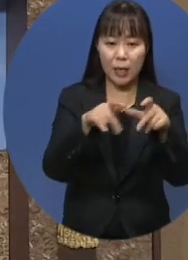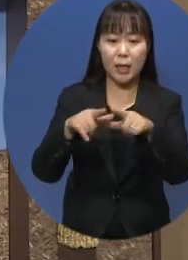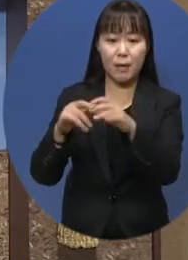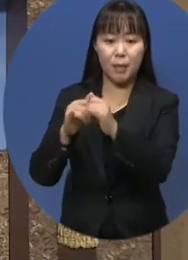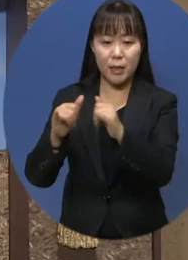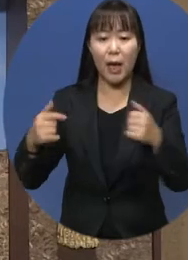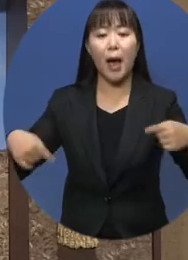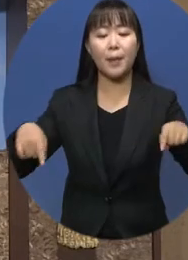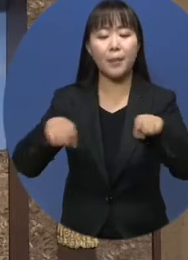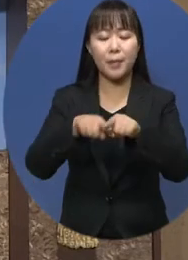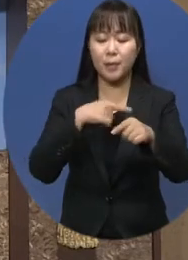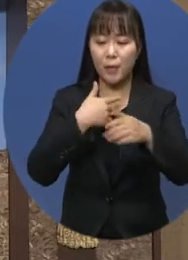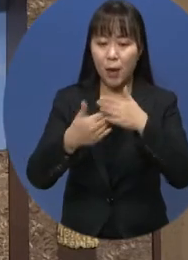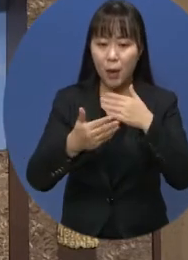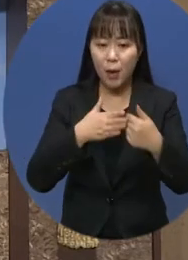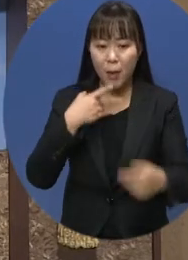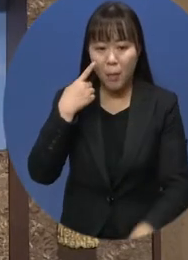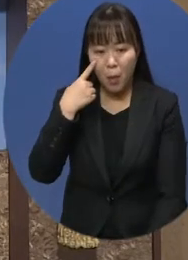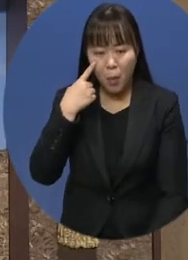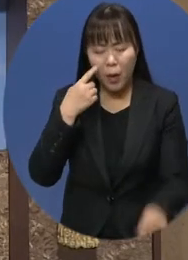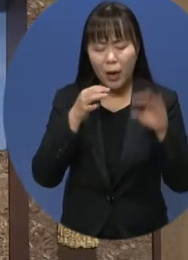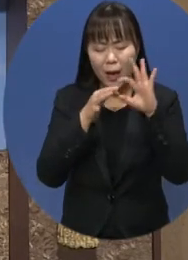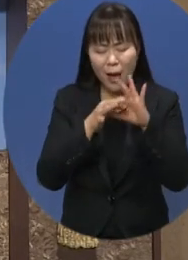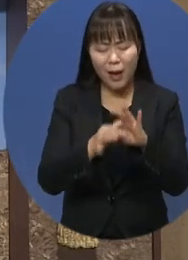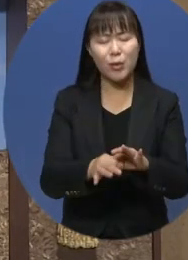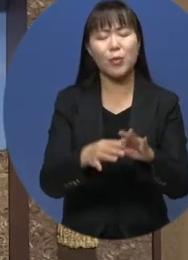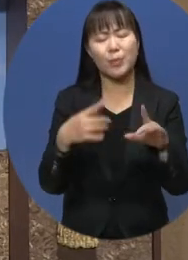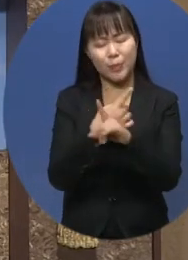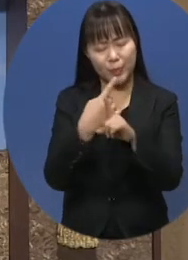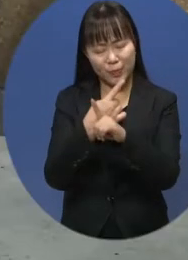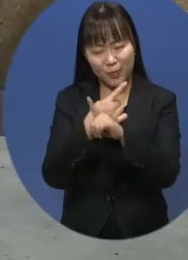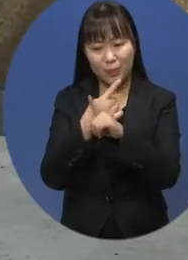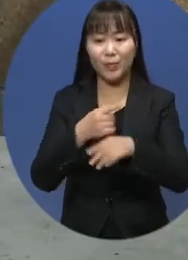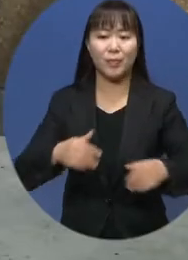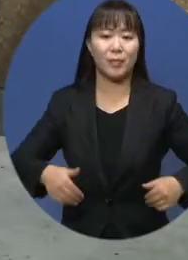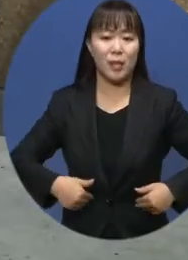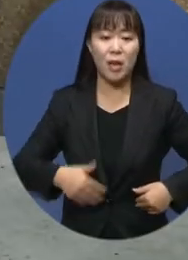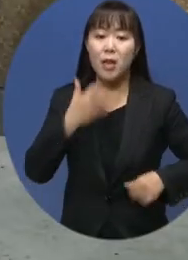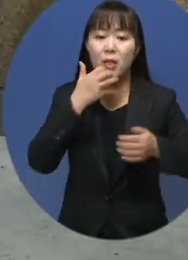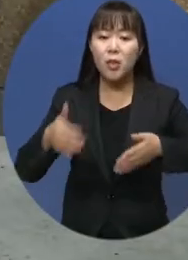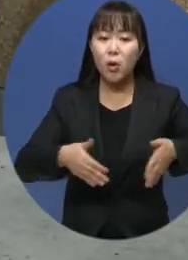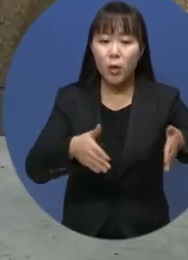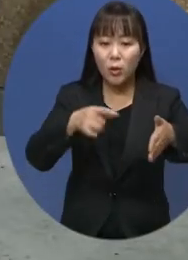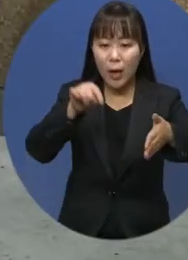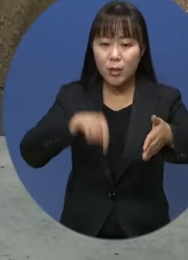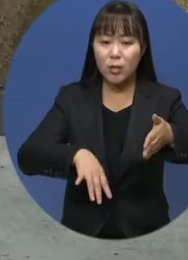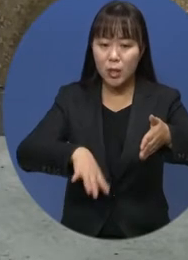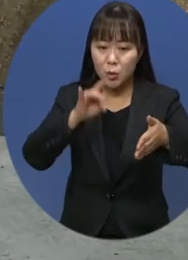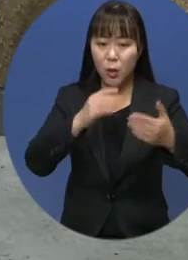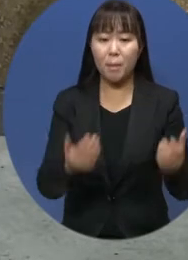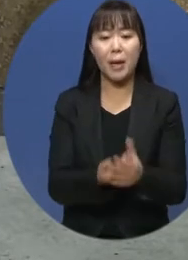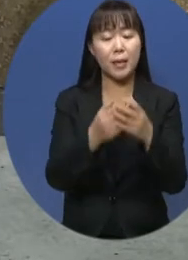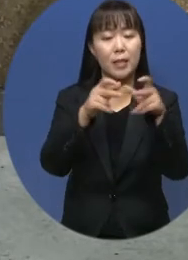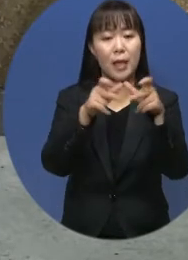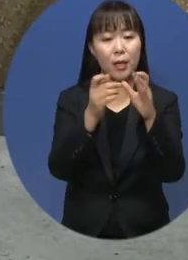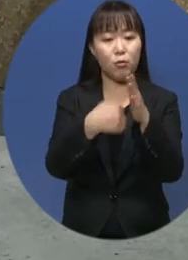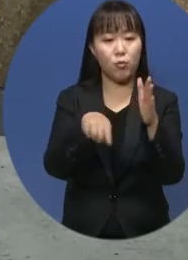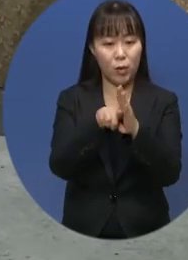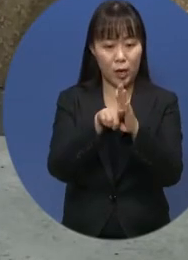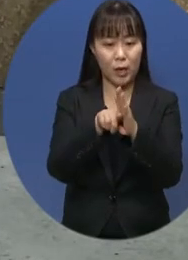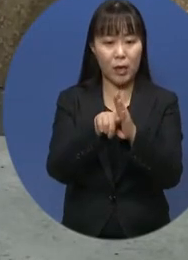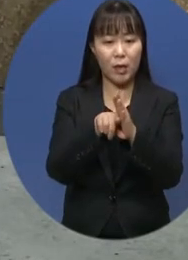비장애인이 함께 체험하면서 계속 수정해 나가야 돼 경기도에서는 최초로 발달장애를 위한